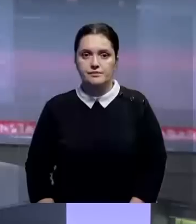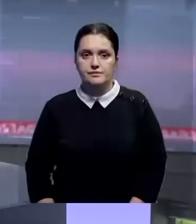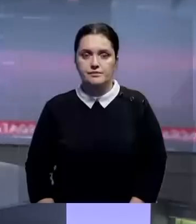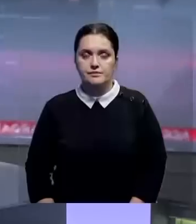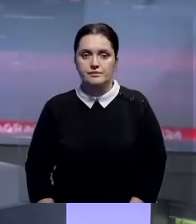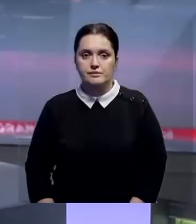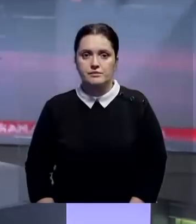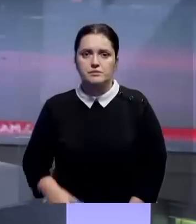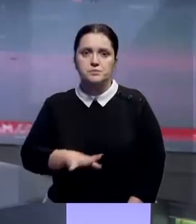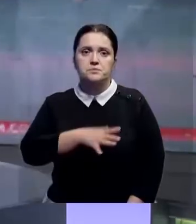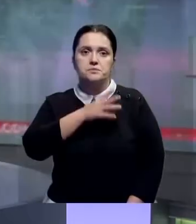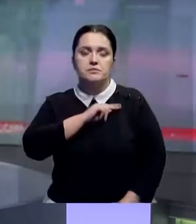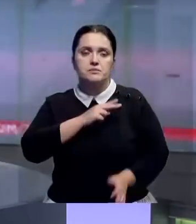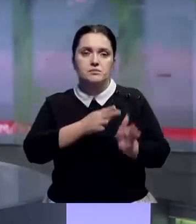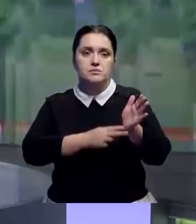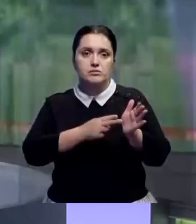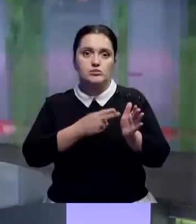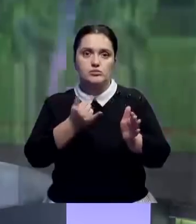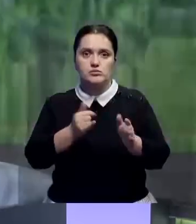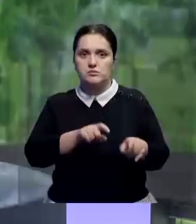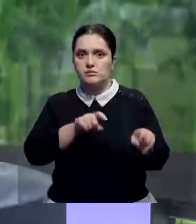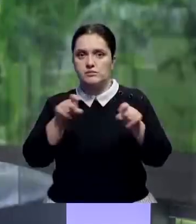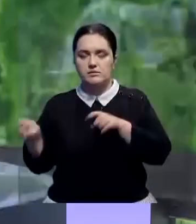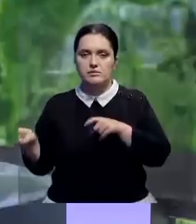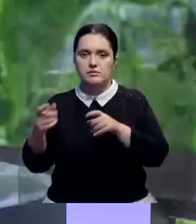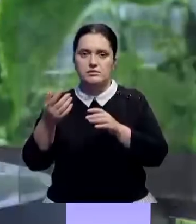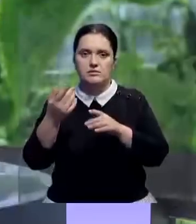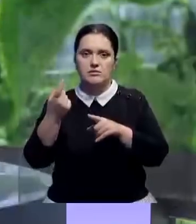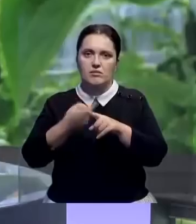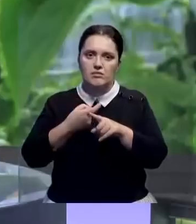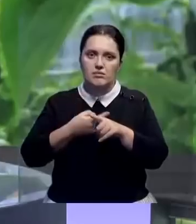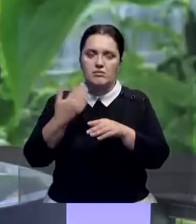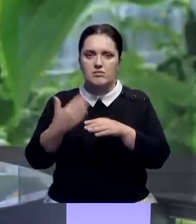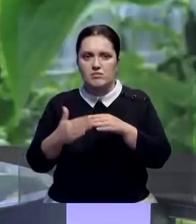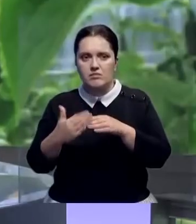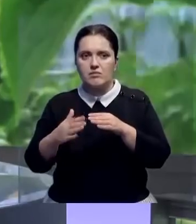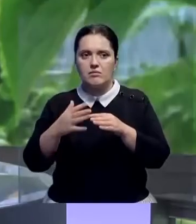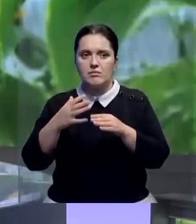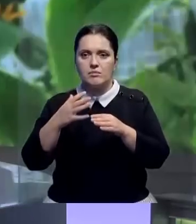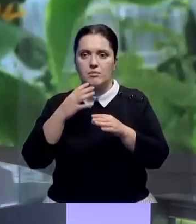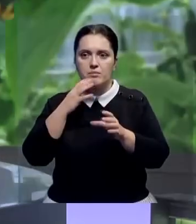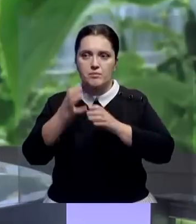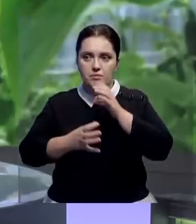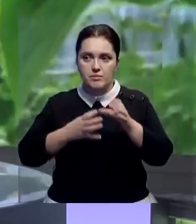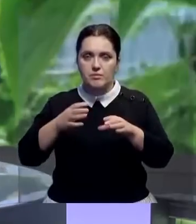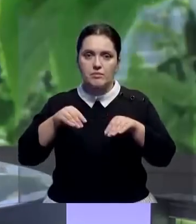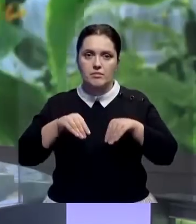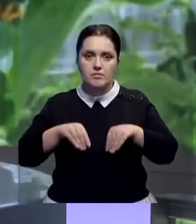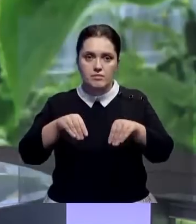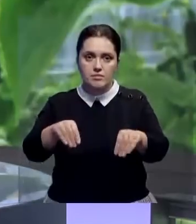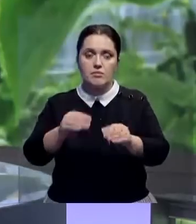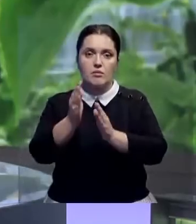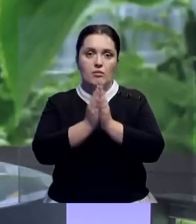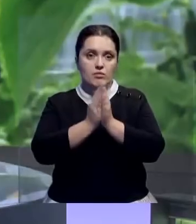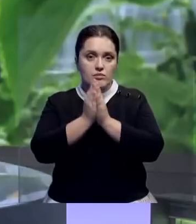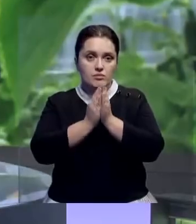Из железнодорожника в овощеводы. Житель одного из сел Карагандинской области, круто поменяв сферу деятельности, стал обеспечивать огурцами